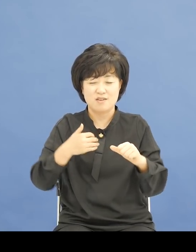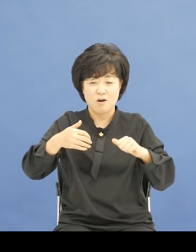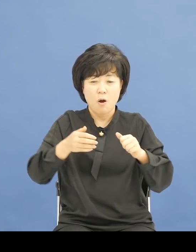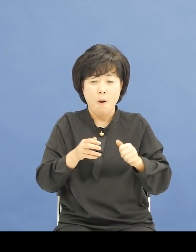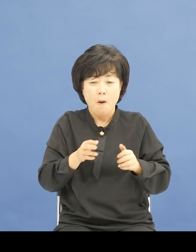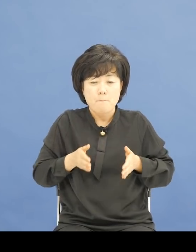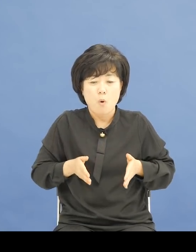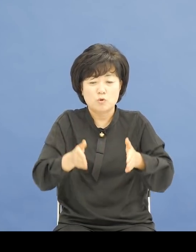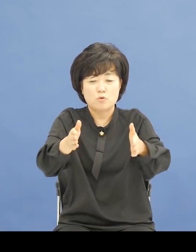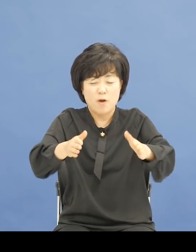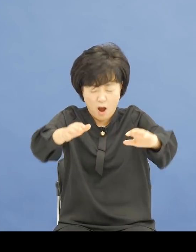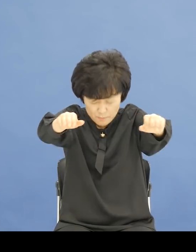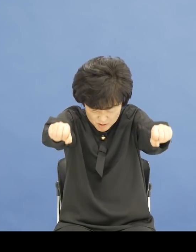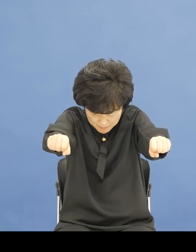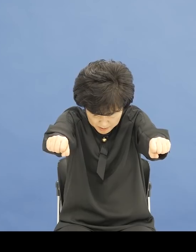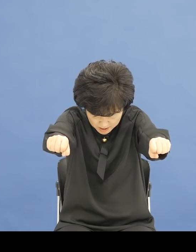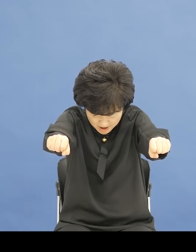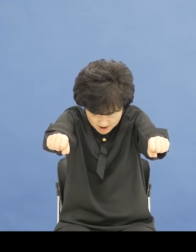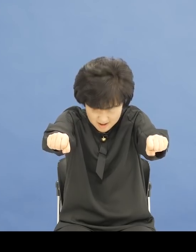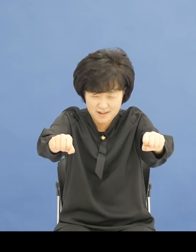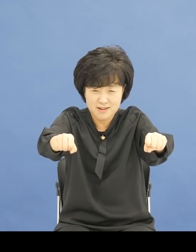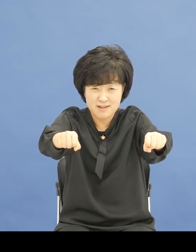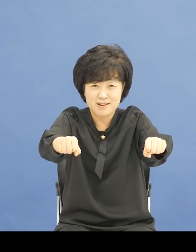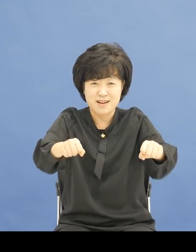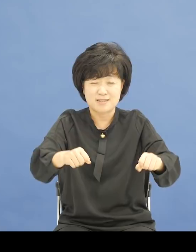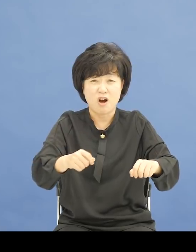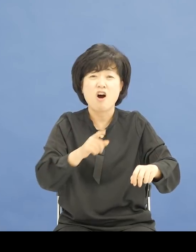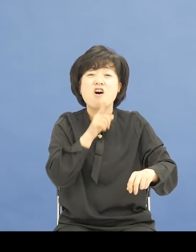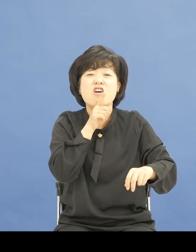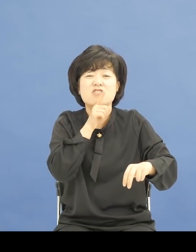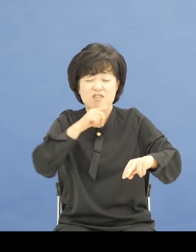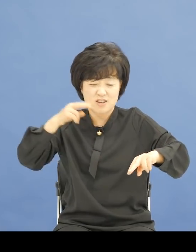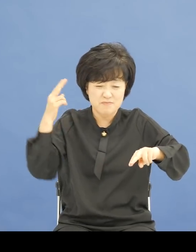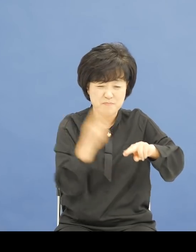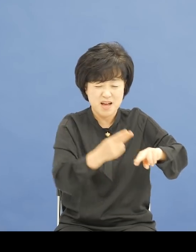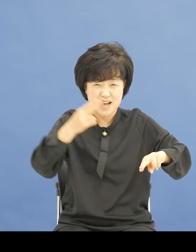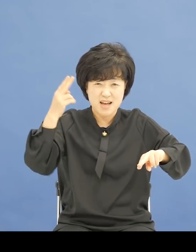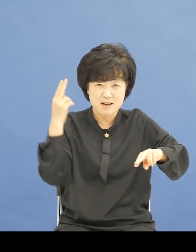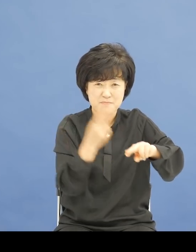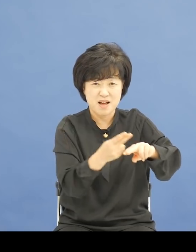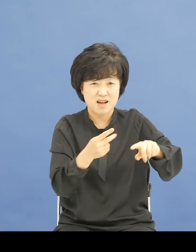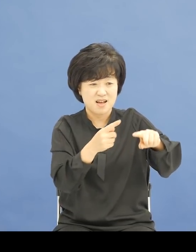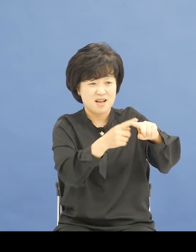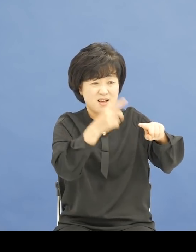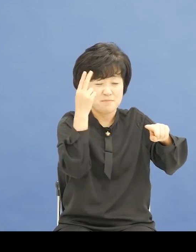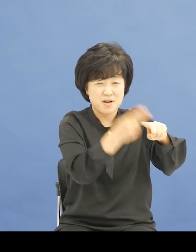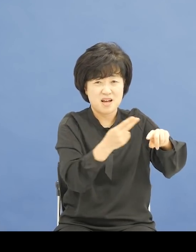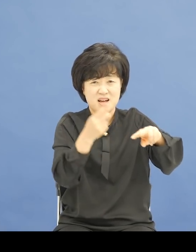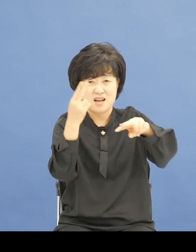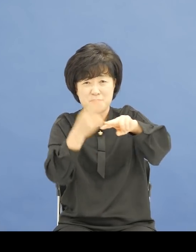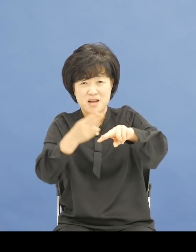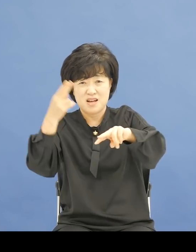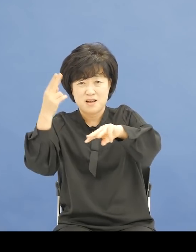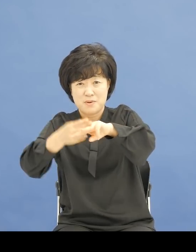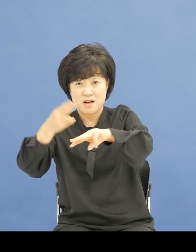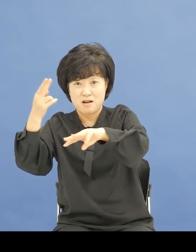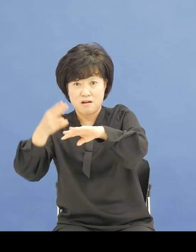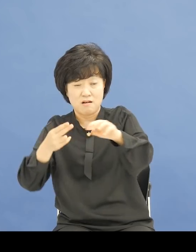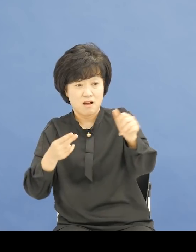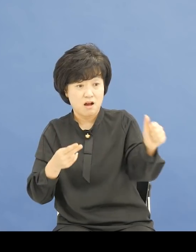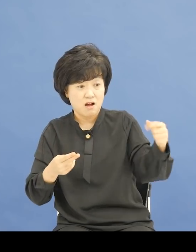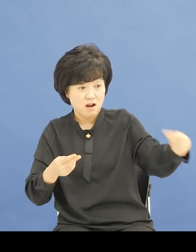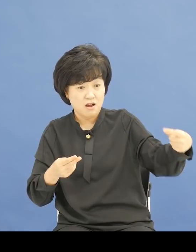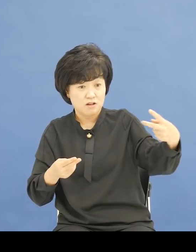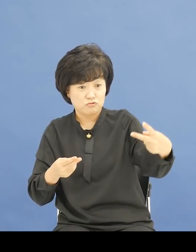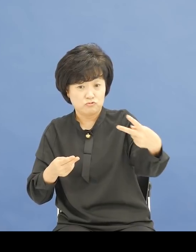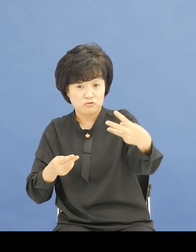네. 1번부터 4번까지 이렇게 선생님이 이제 엉덩이 이렇게 탁 때리시는데 5번인 저 앞에서 멈추시는 겁니다. 아, 그럴 때 제일 겁나죠. 네, 겁나서 제일